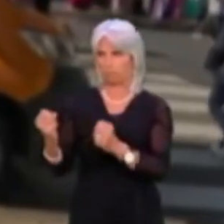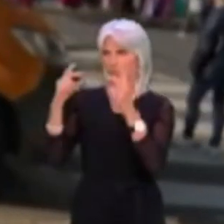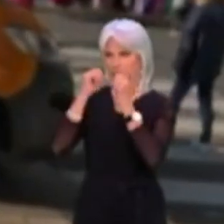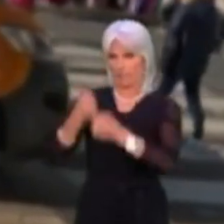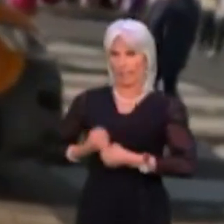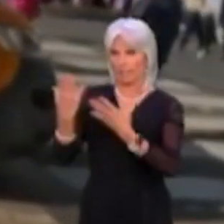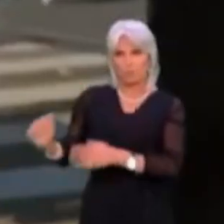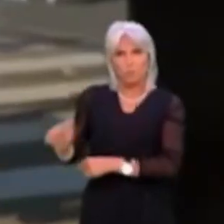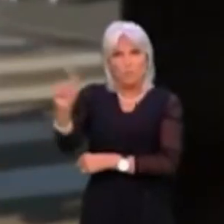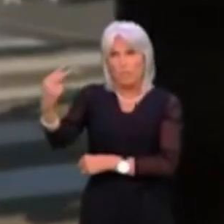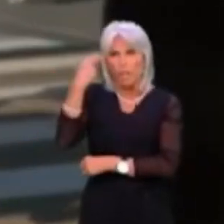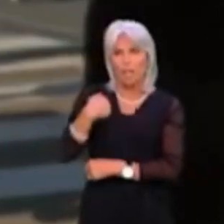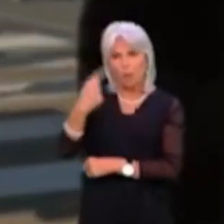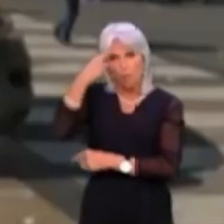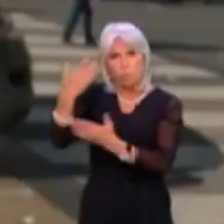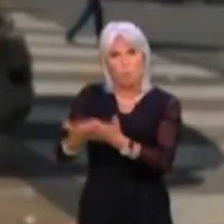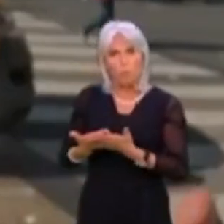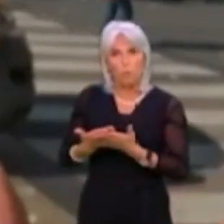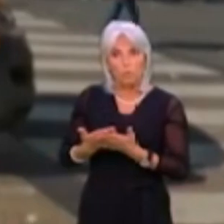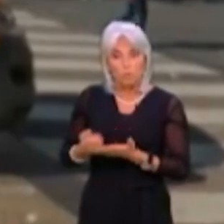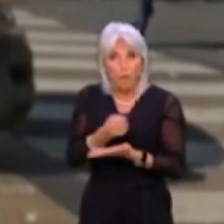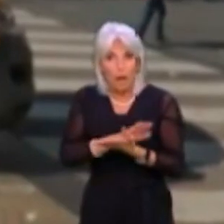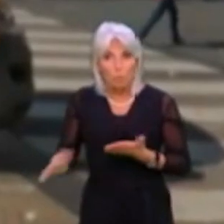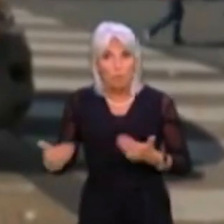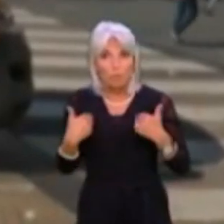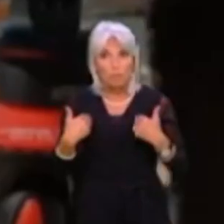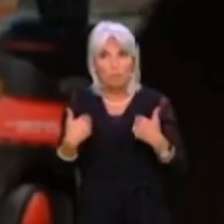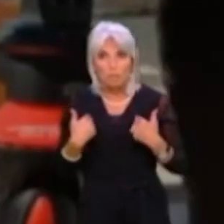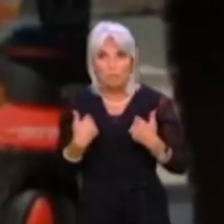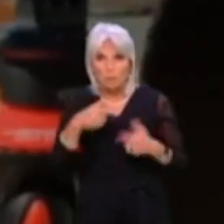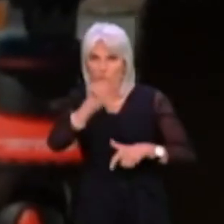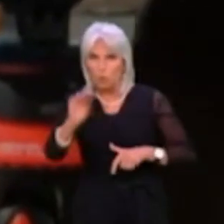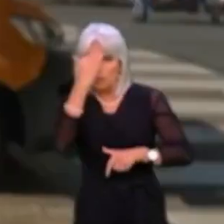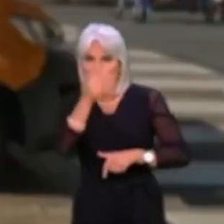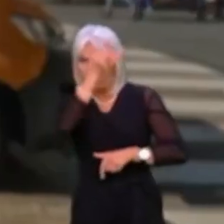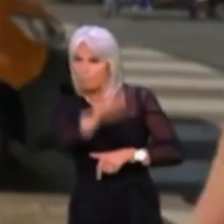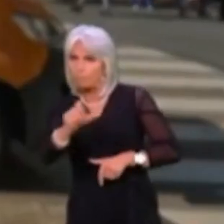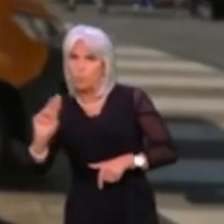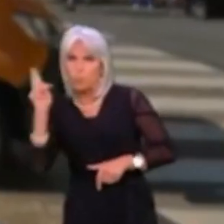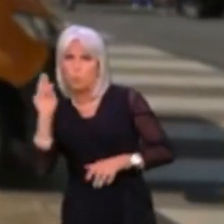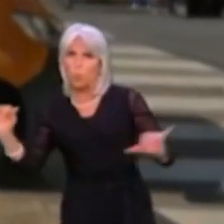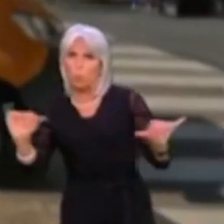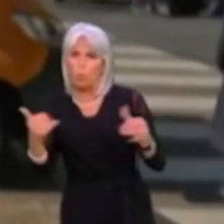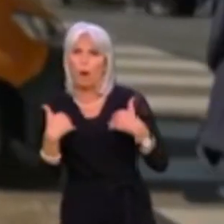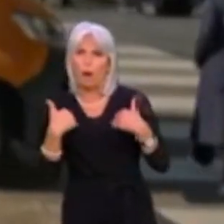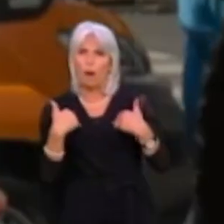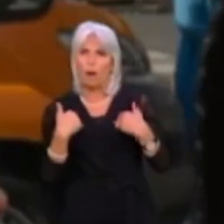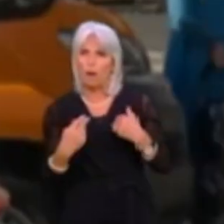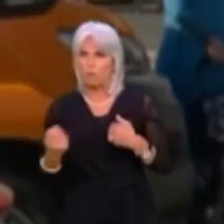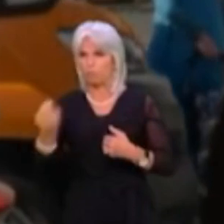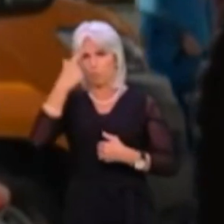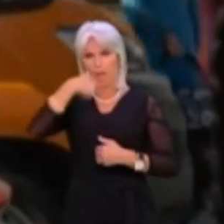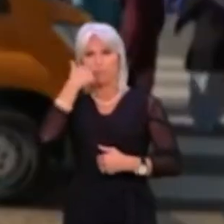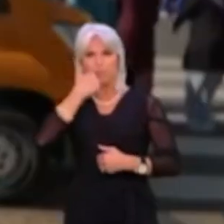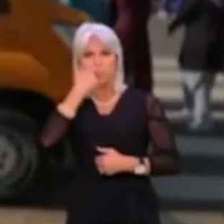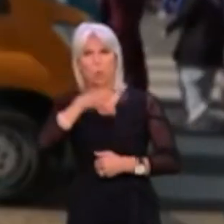peu spéciale, il m'a proposé la gaufre gratuite. En fait, les personnes connaissent pas très mal la surdité, ils vont vite associer ça. Oh, lui, il est dérangé, il est chiant, il